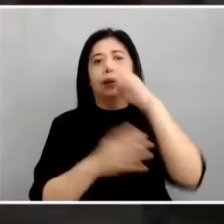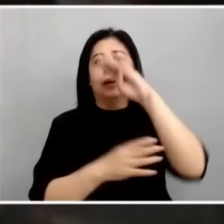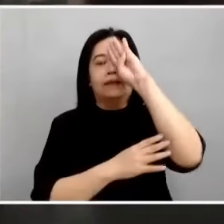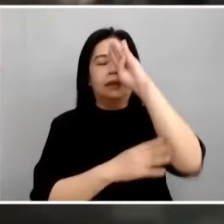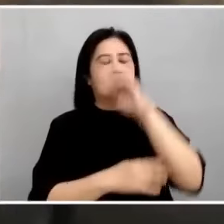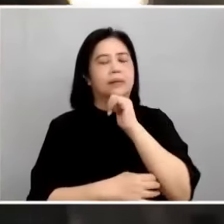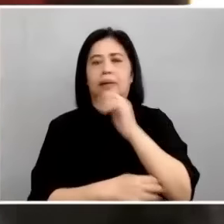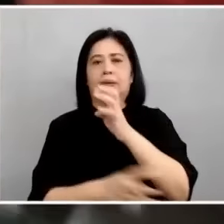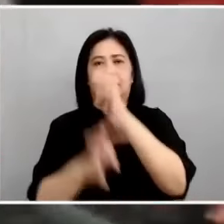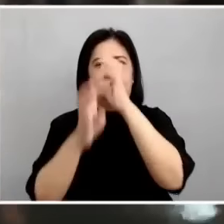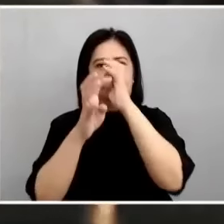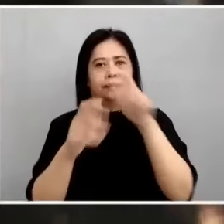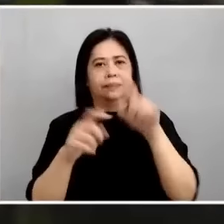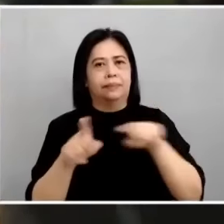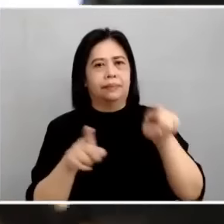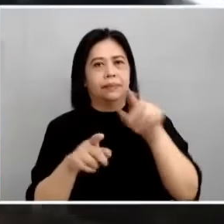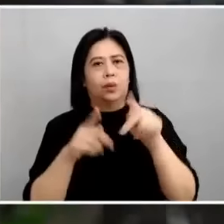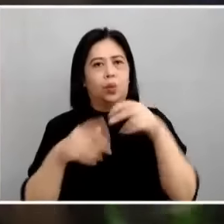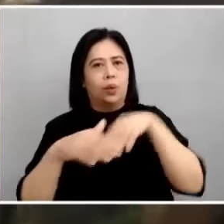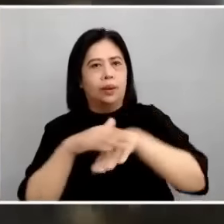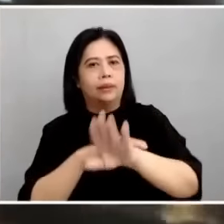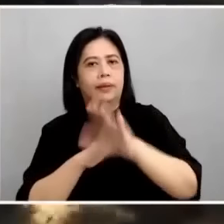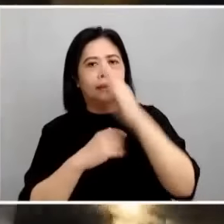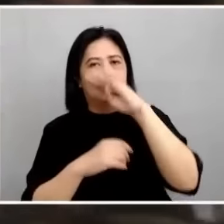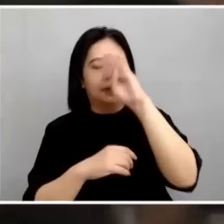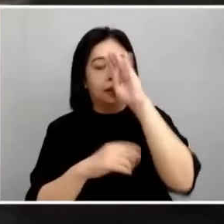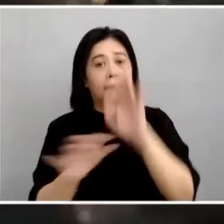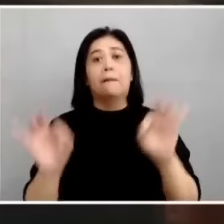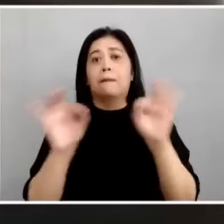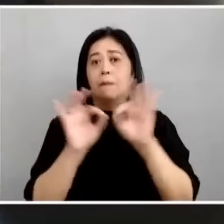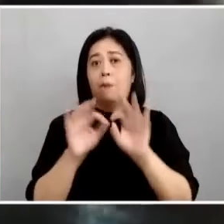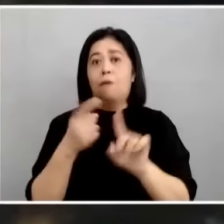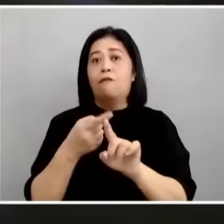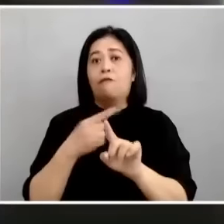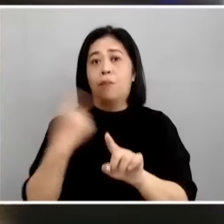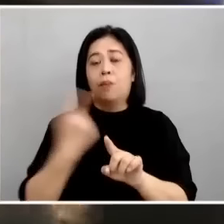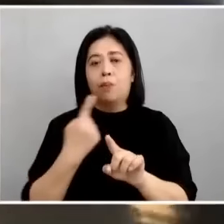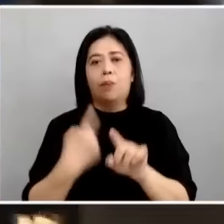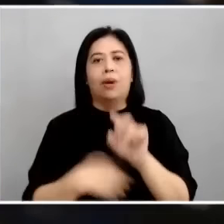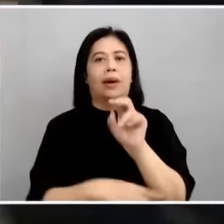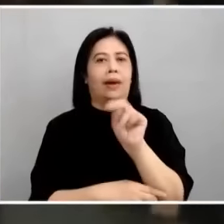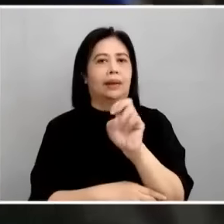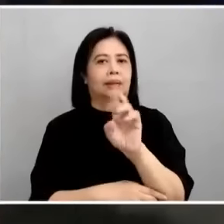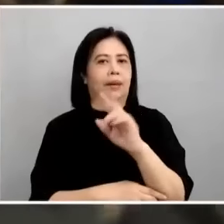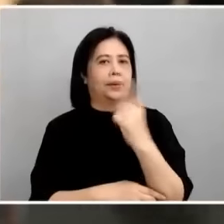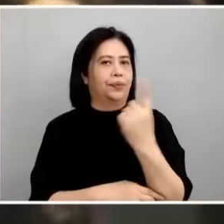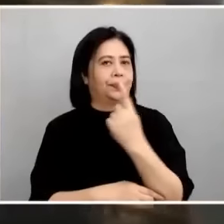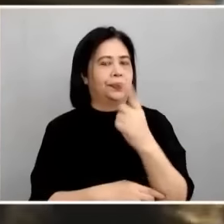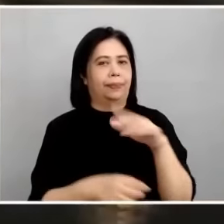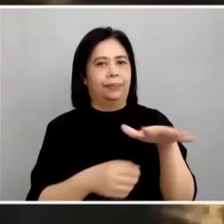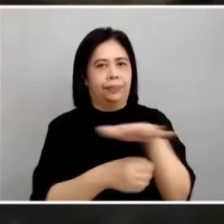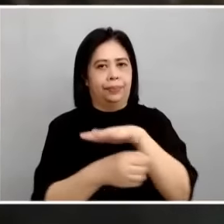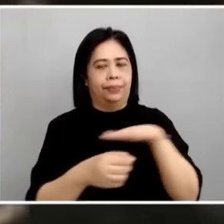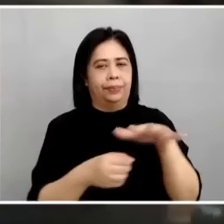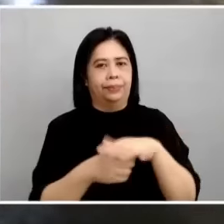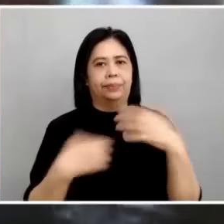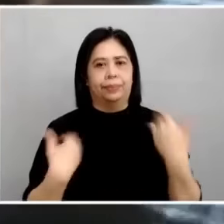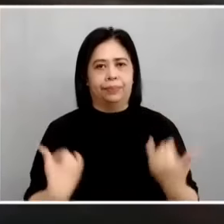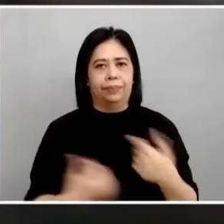maghihigpit ang lalawigan sa mga papasok sa kanilang basta't galing lang sa NCR Plus bubble. Nasa general